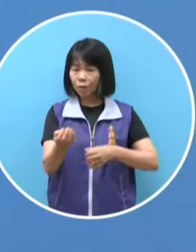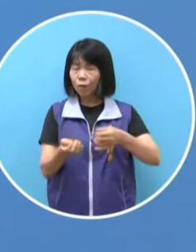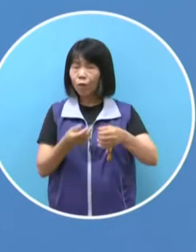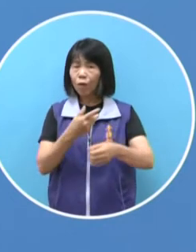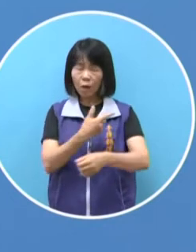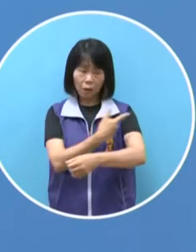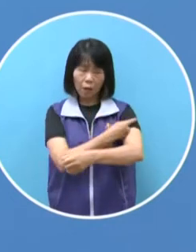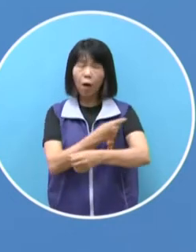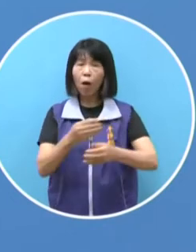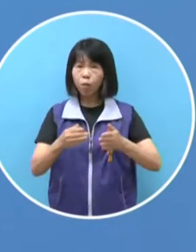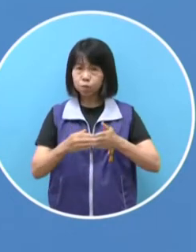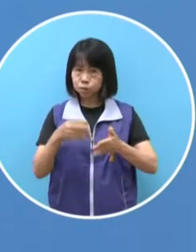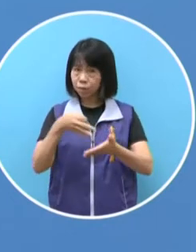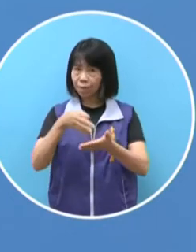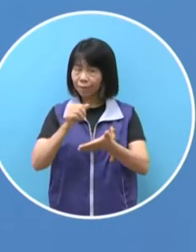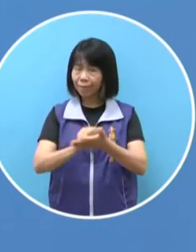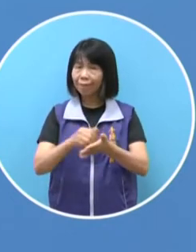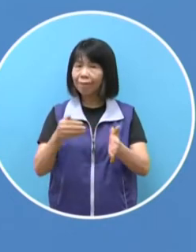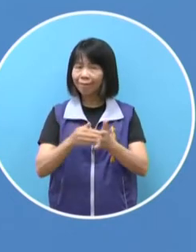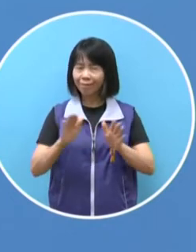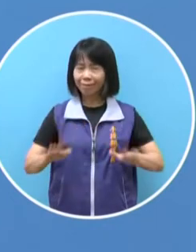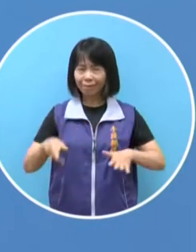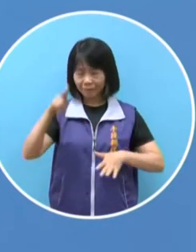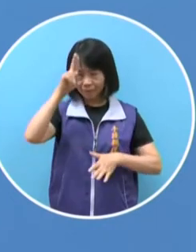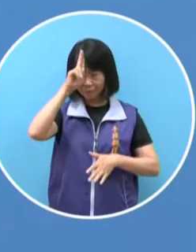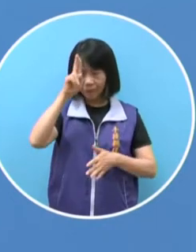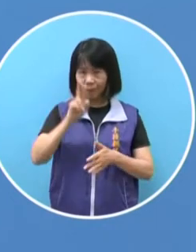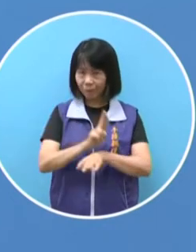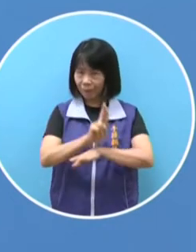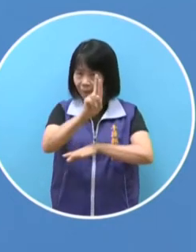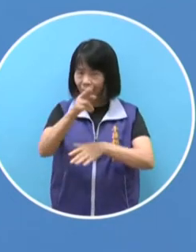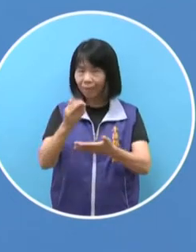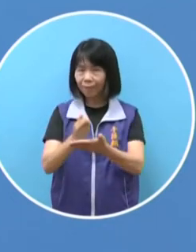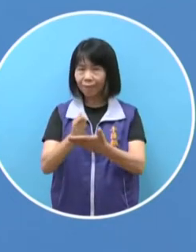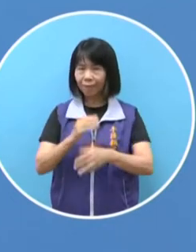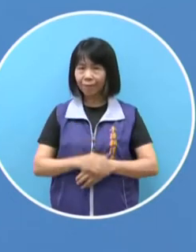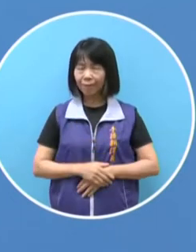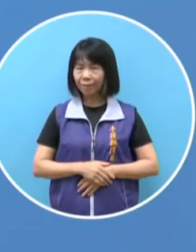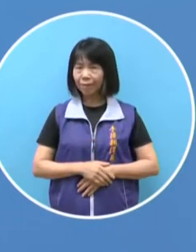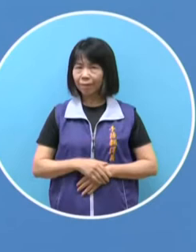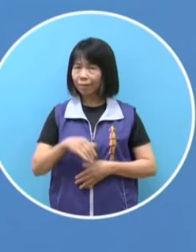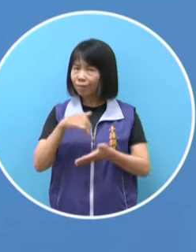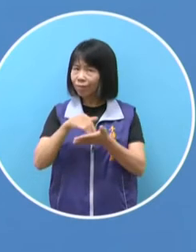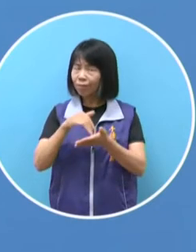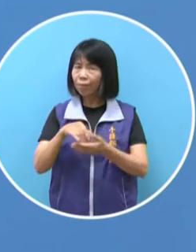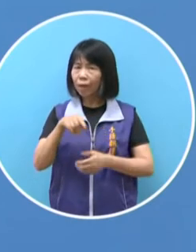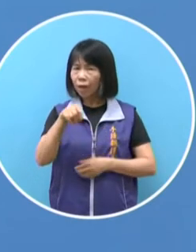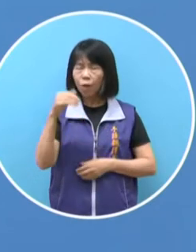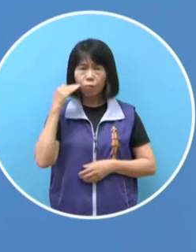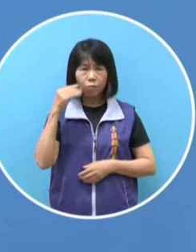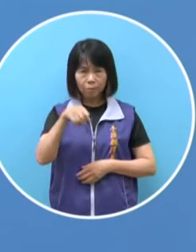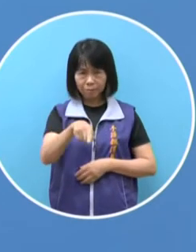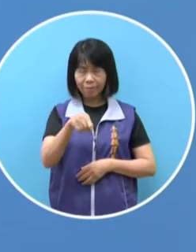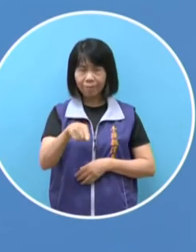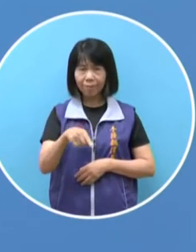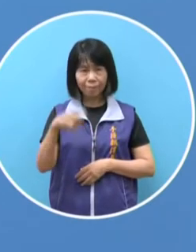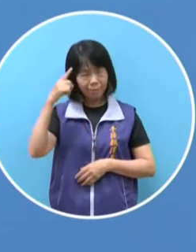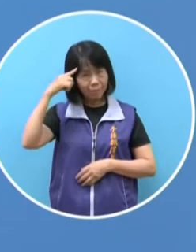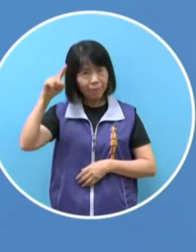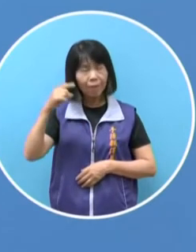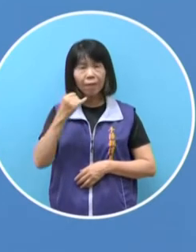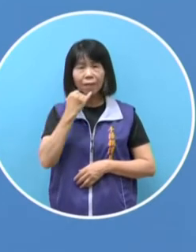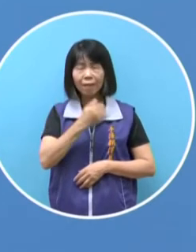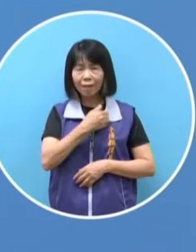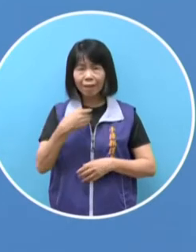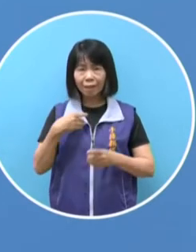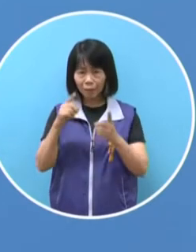记到今天中午12点为止，所以各位乡亲，你明天就有可能会